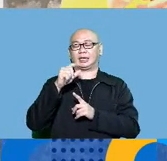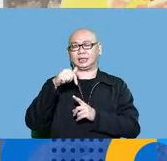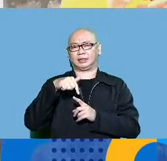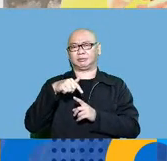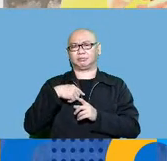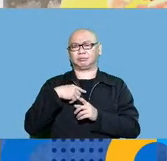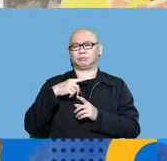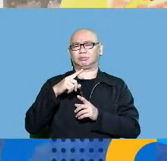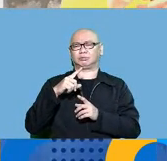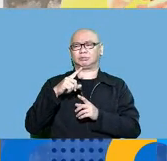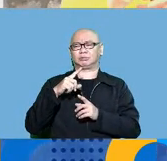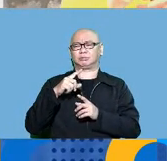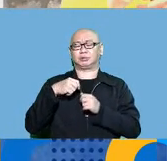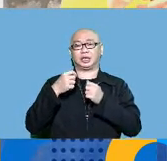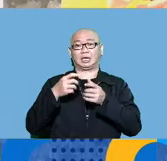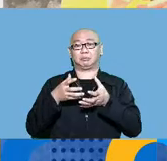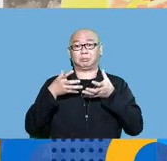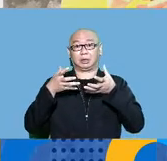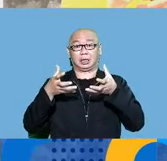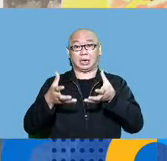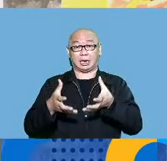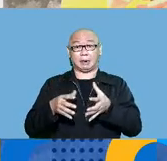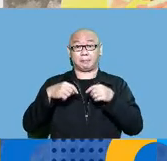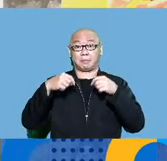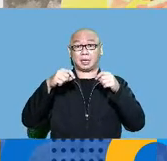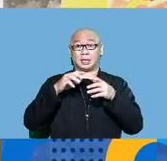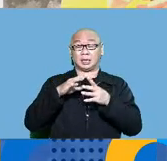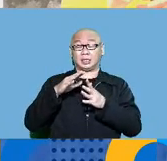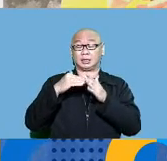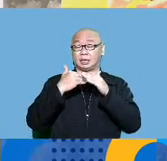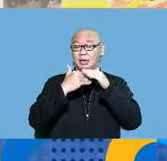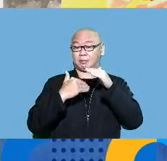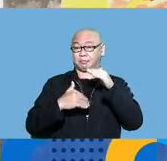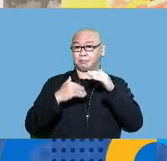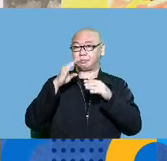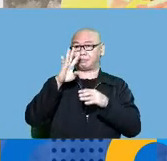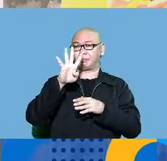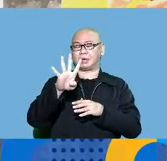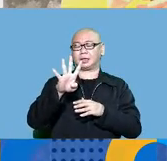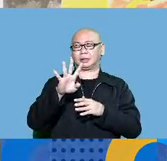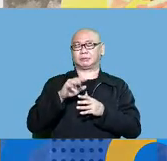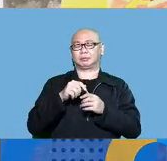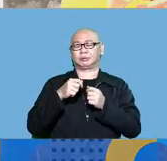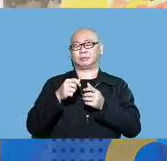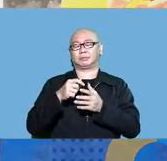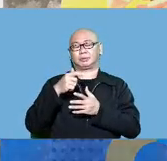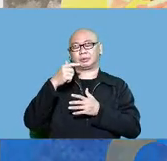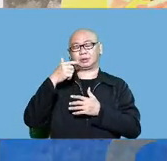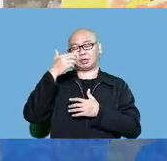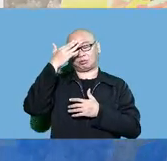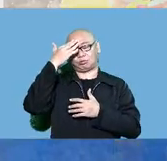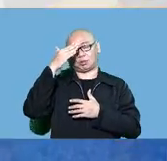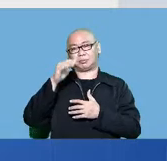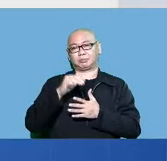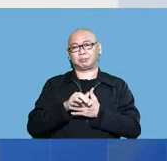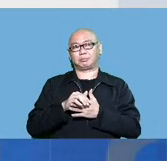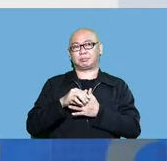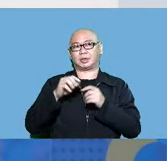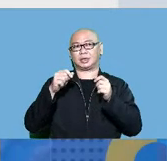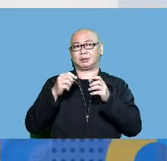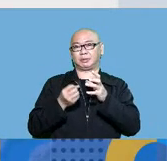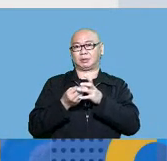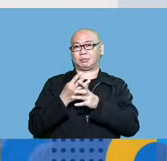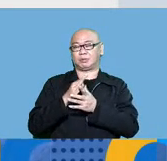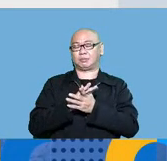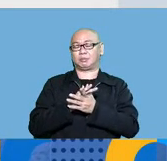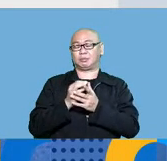merupakan memberikan pembekalan materi. Tahapnya ada 4. Pertama, memberikan pembekalan materi pendahuluan, pengembangan